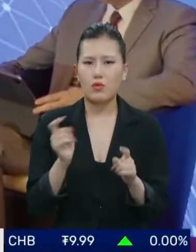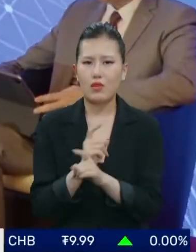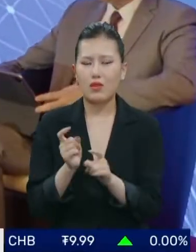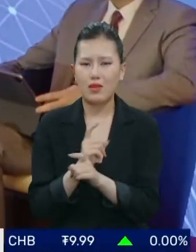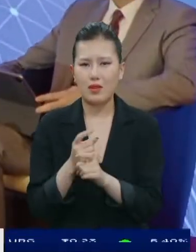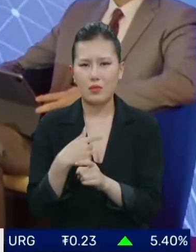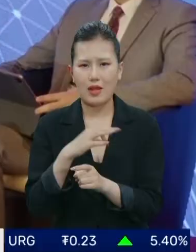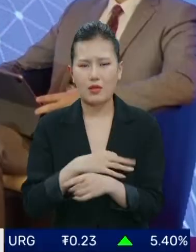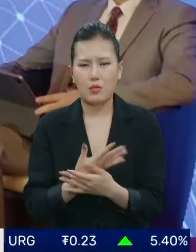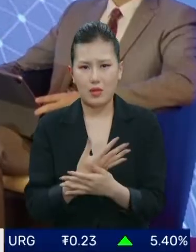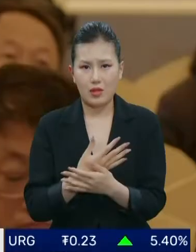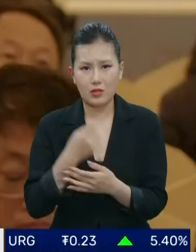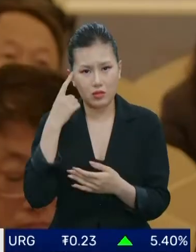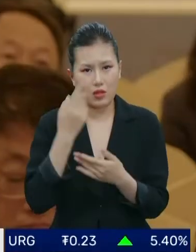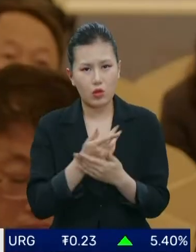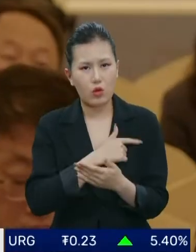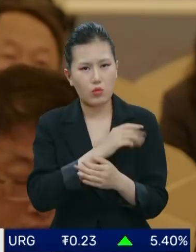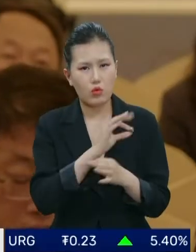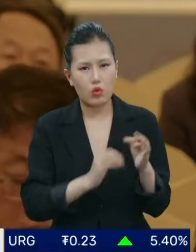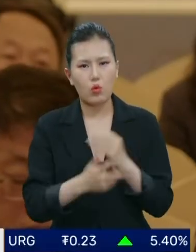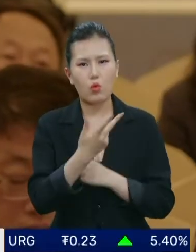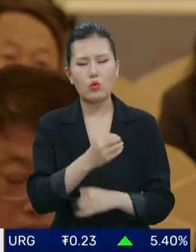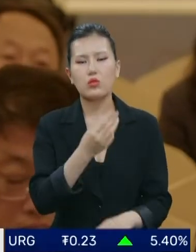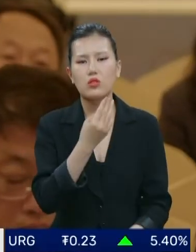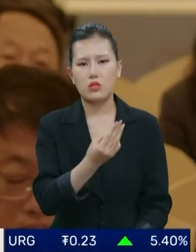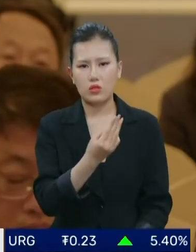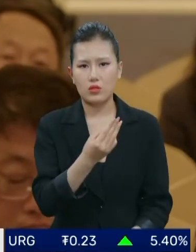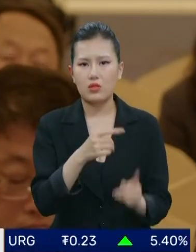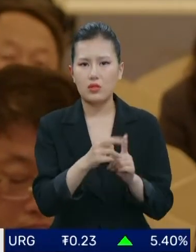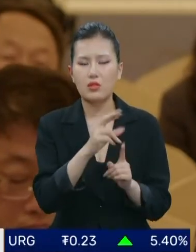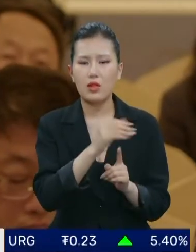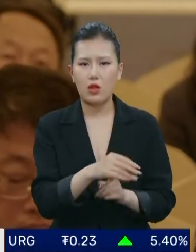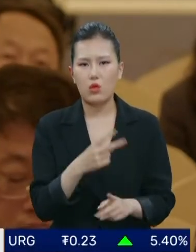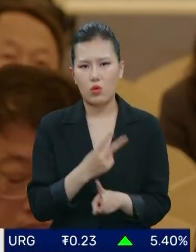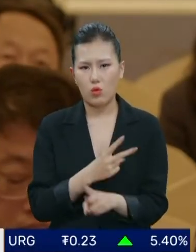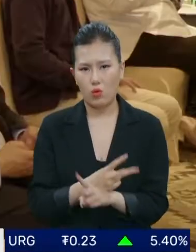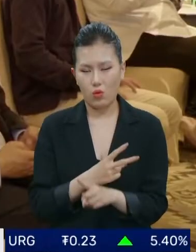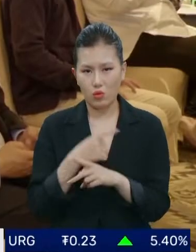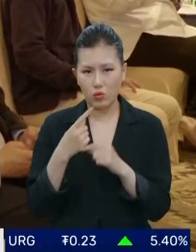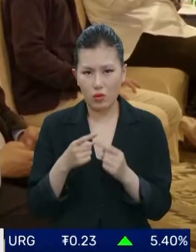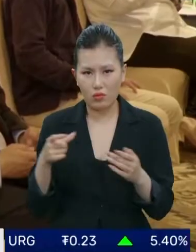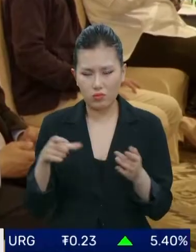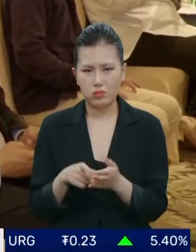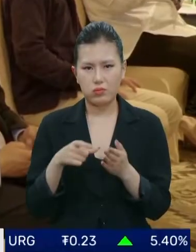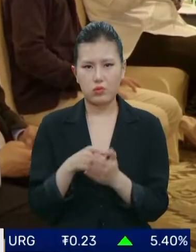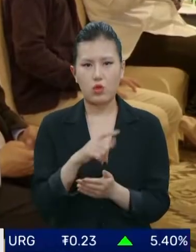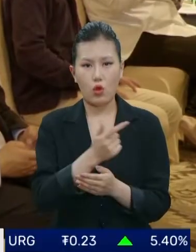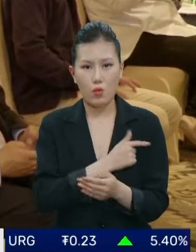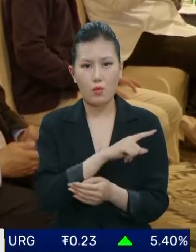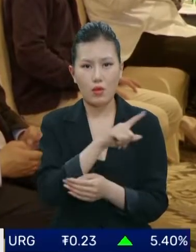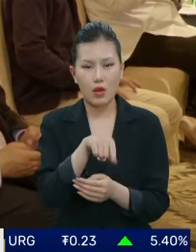холбоотой 30 гаруй санал ирсэн. За уг саналын дагуу хөрөнгө оруулалтын хуулийн төсөл тэдний гомдол маргааныг шийдвэрлэх зөвлөл байгуулахар тусгжээ.